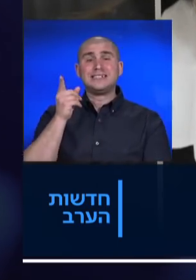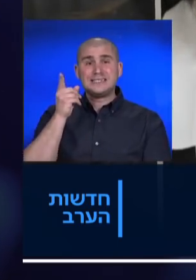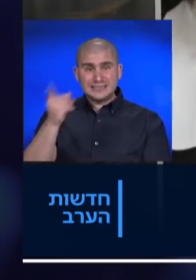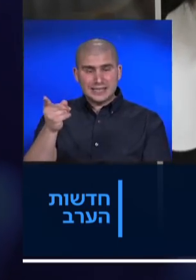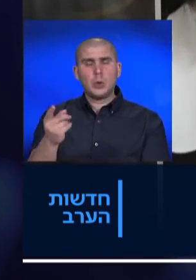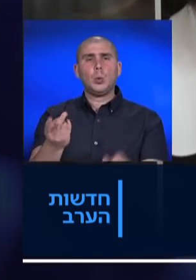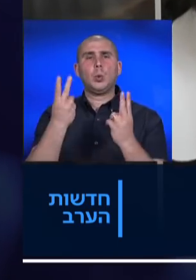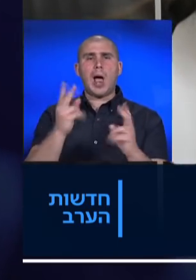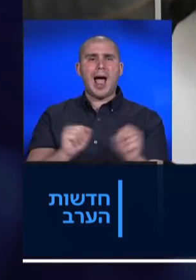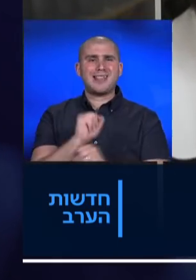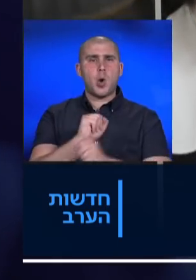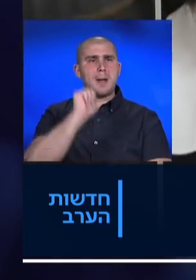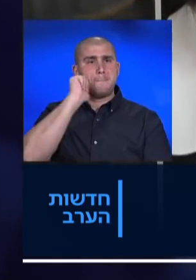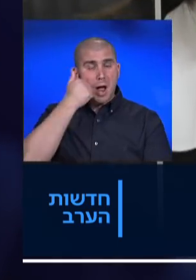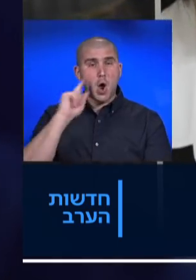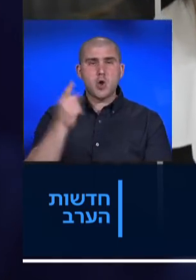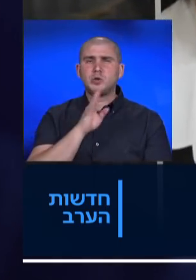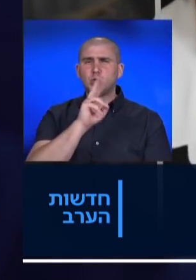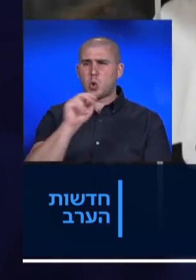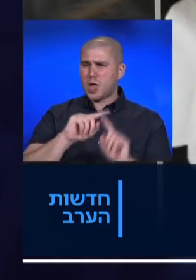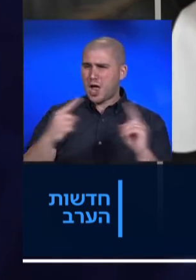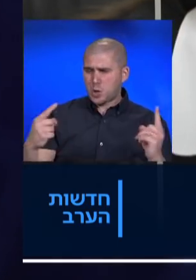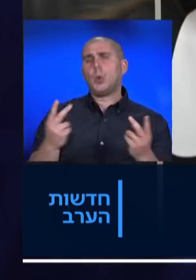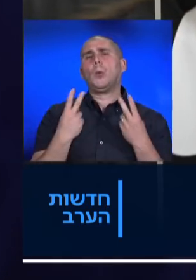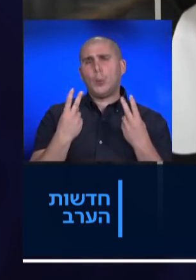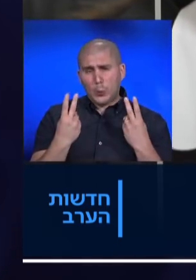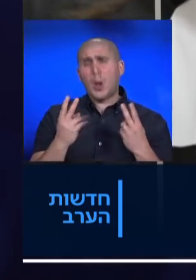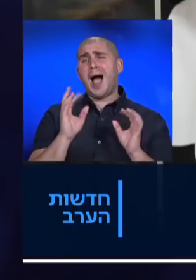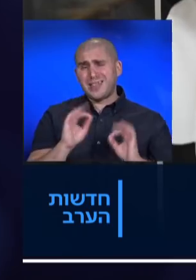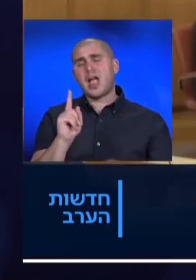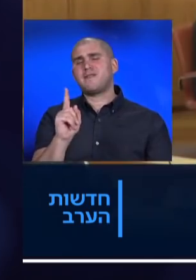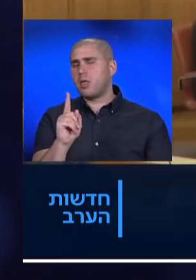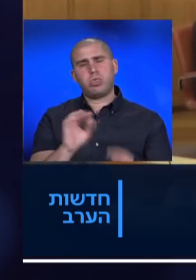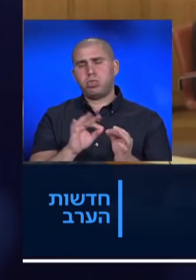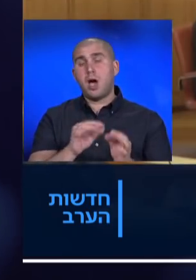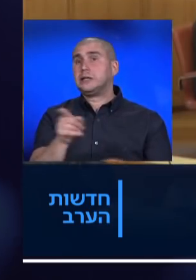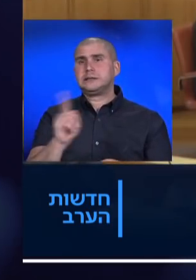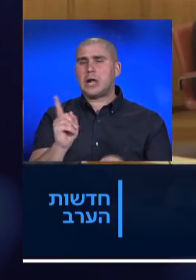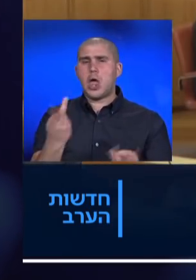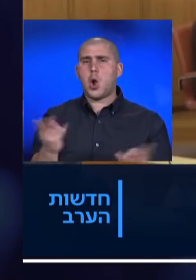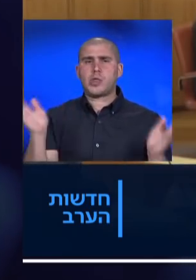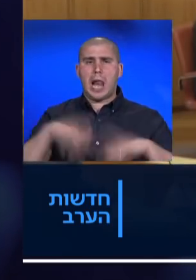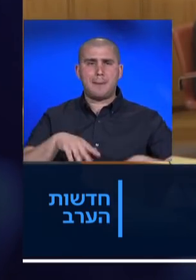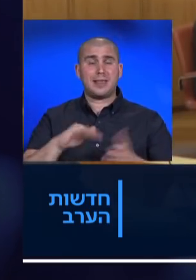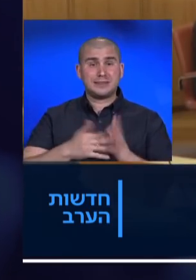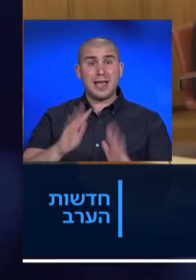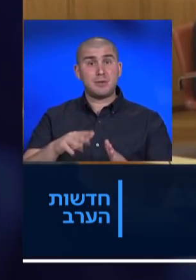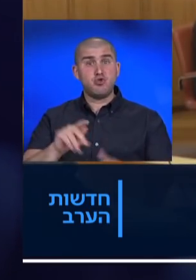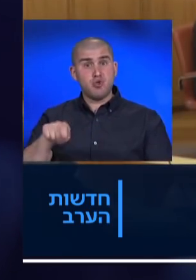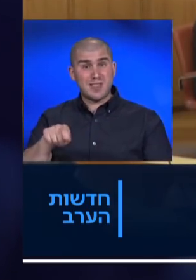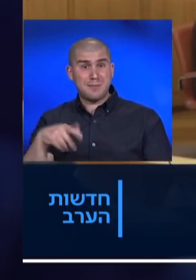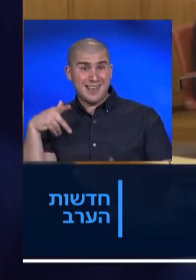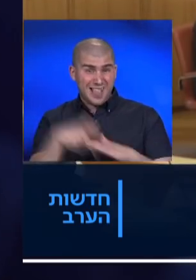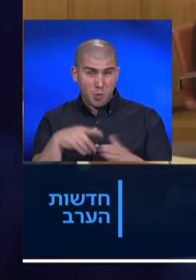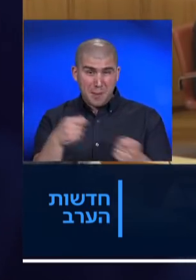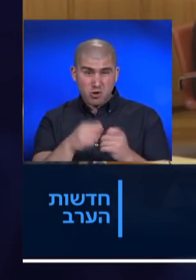מחר. כל הסוגיות האחרות, חשובות ככל שיהיו, לא יפילו את ההסכם הזה. אם השופטים יתערבו בהסכם, בנקודה הזו